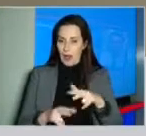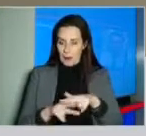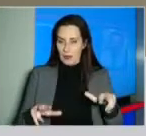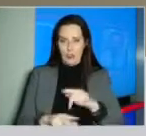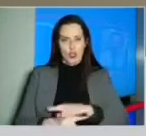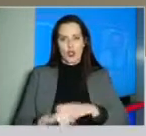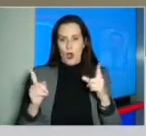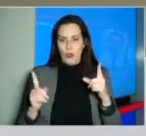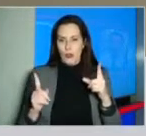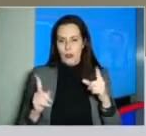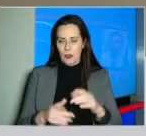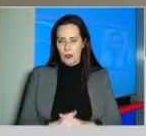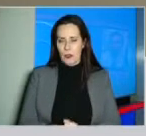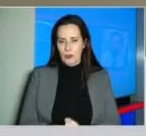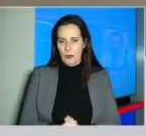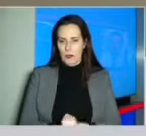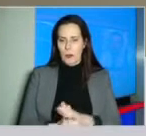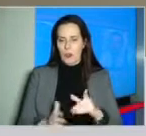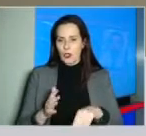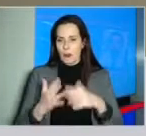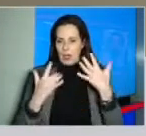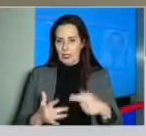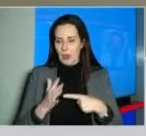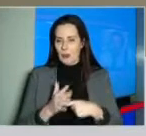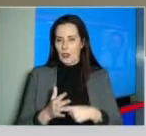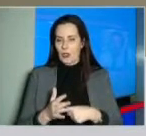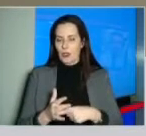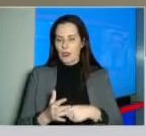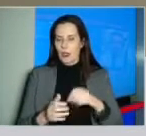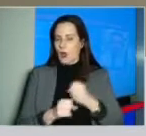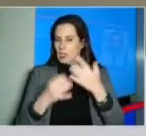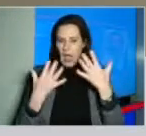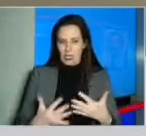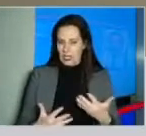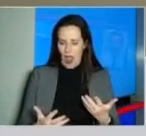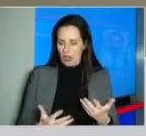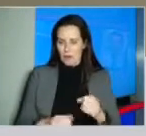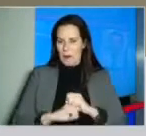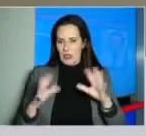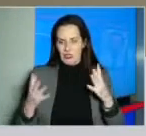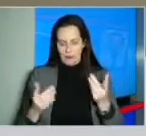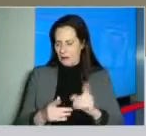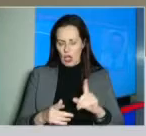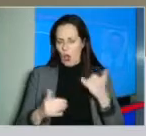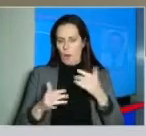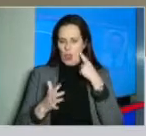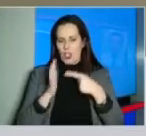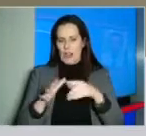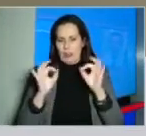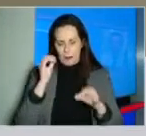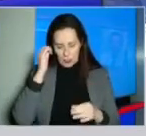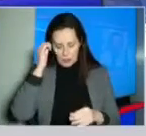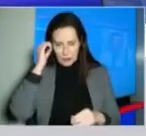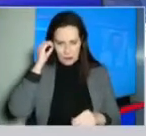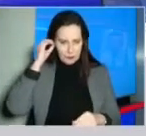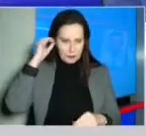אחר לגמרי, מאשר מוצג בסקרים, למשל כמו אתר וואלה, שעושה סקר תוך שעה וחצי, מפרסם איפה הם לוקחים. יבגני,